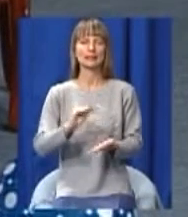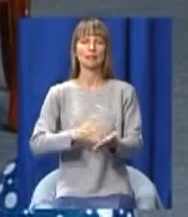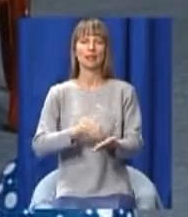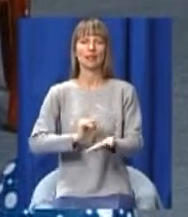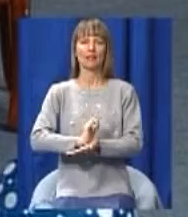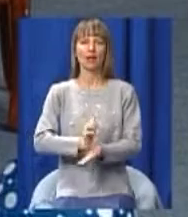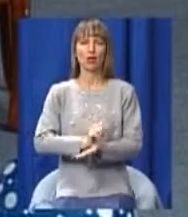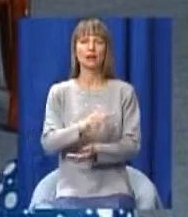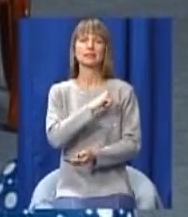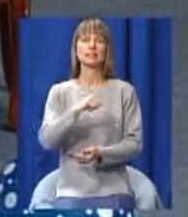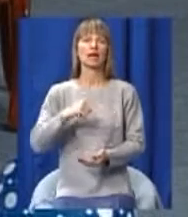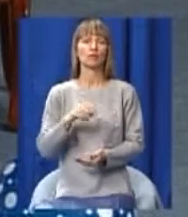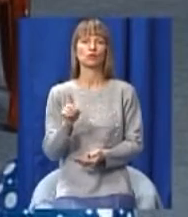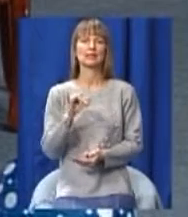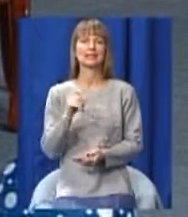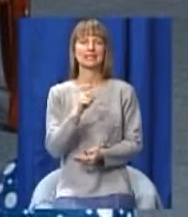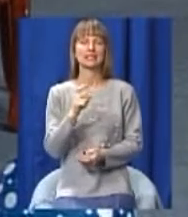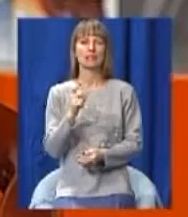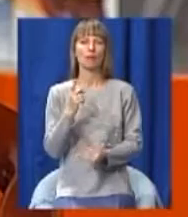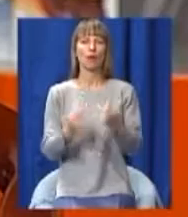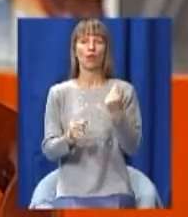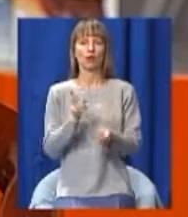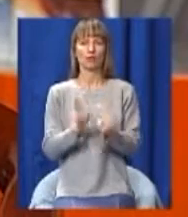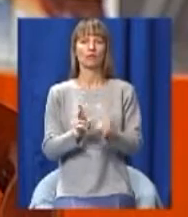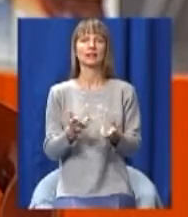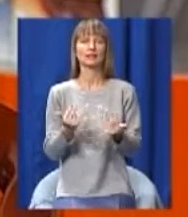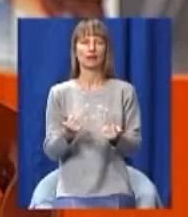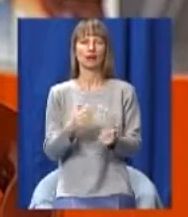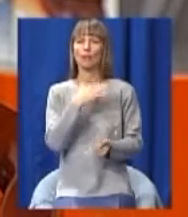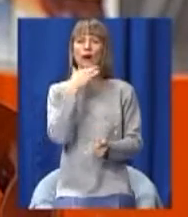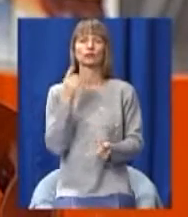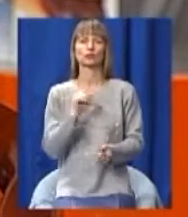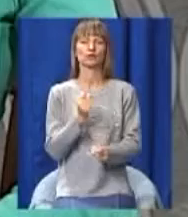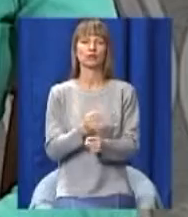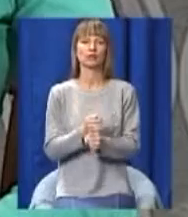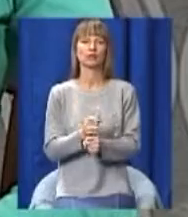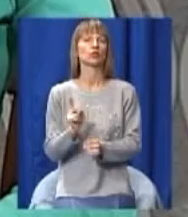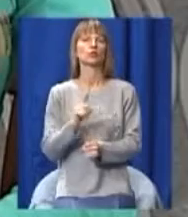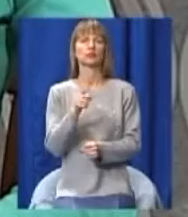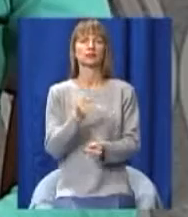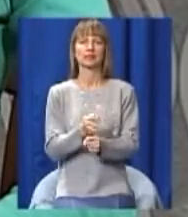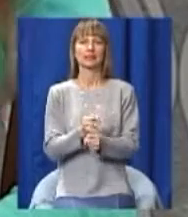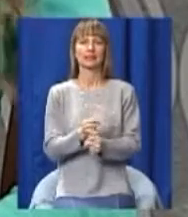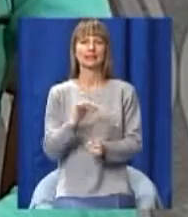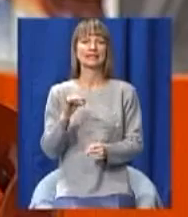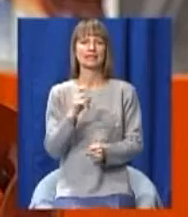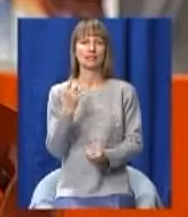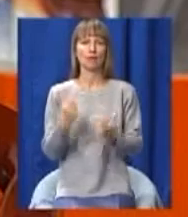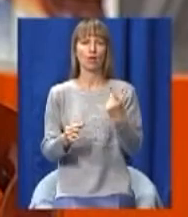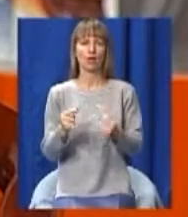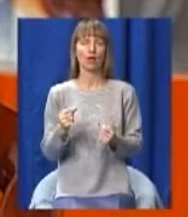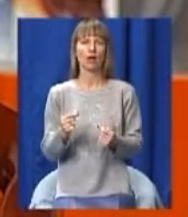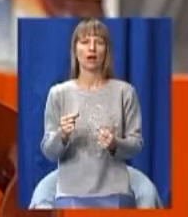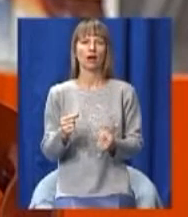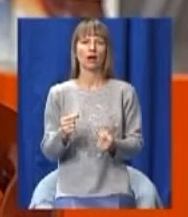творог. А сама колись щось із молока, власне, готувала? Так, дуже багато страв. І що саме за страви? Які це були страви?